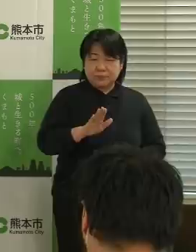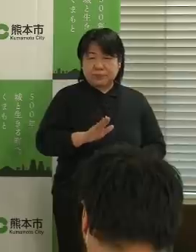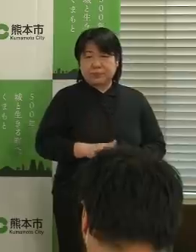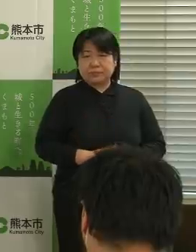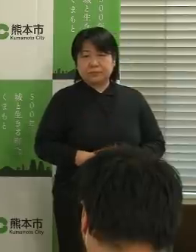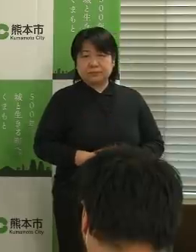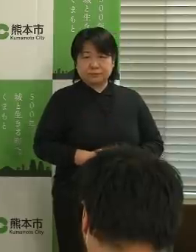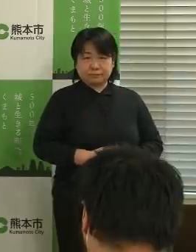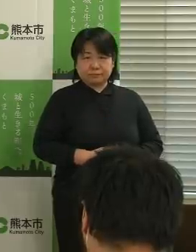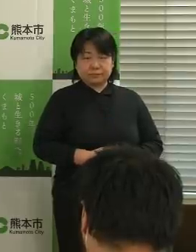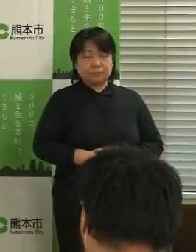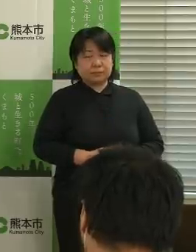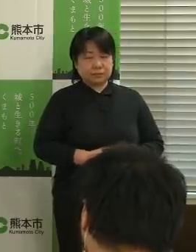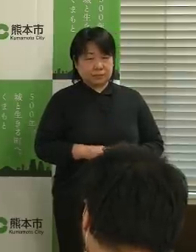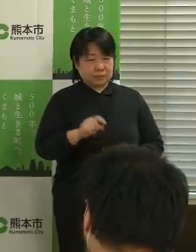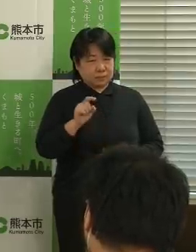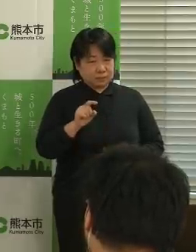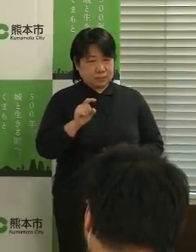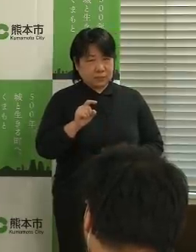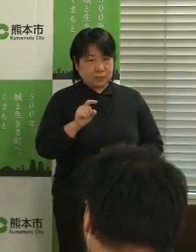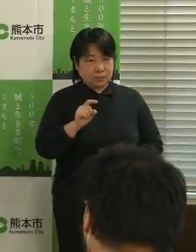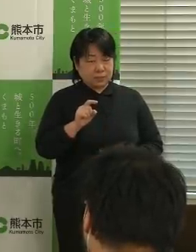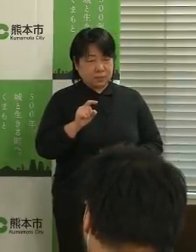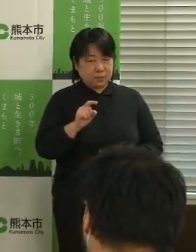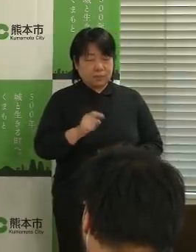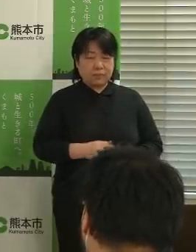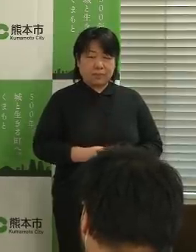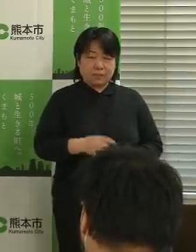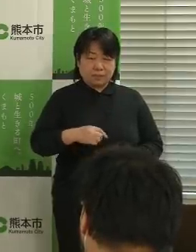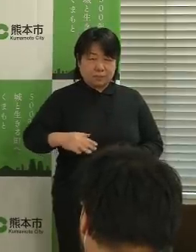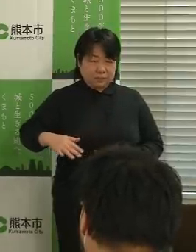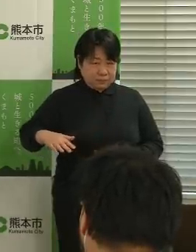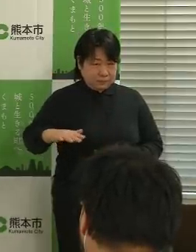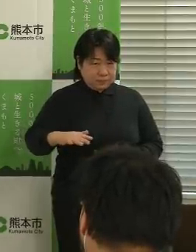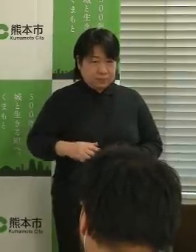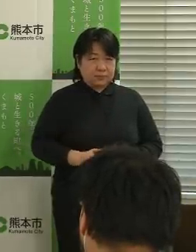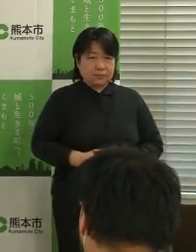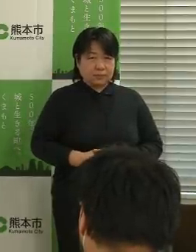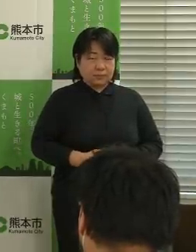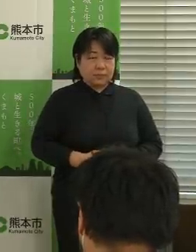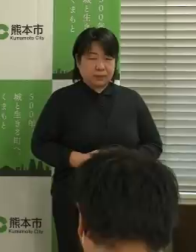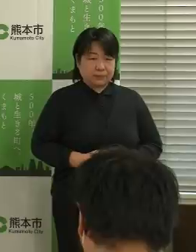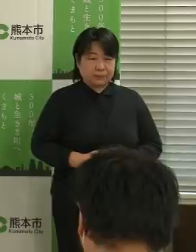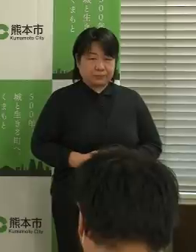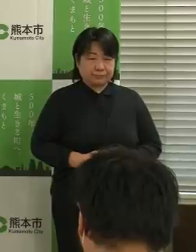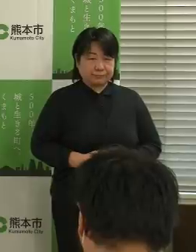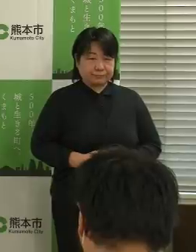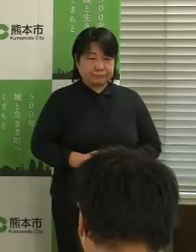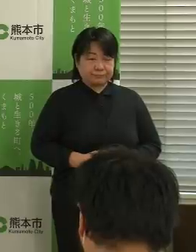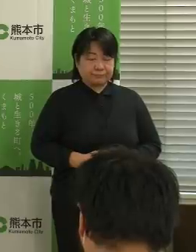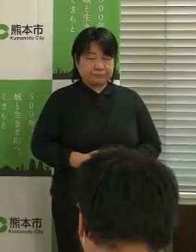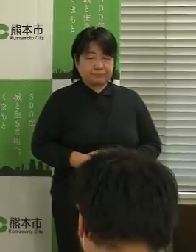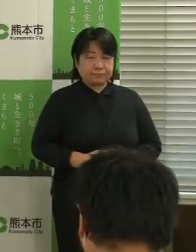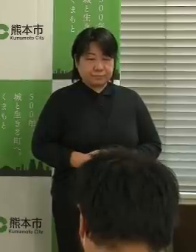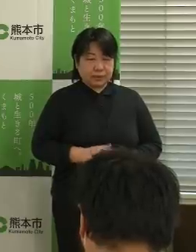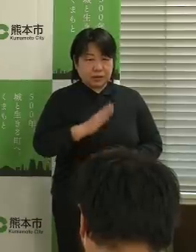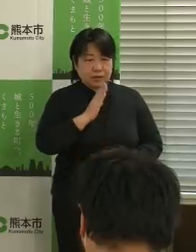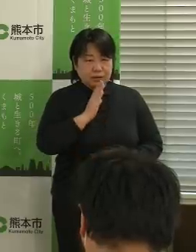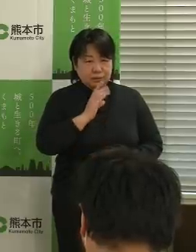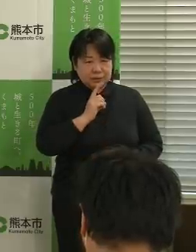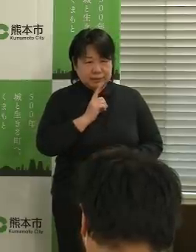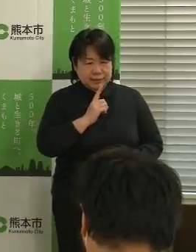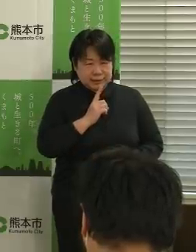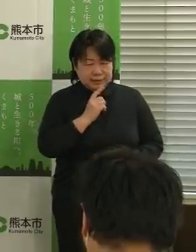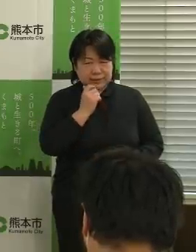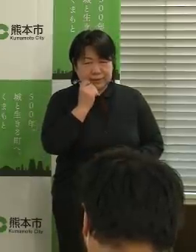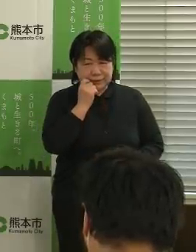ので、この点についてはですね、私どもとしてももうあえて本当に申し上げに